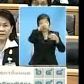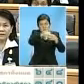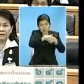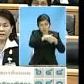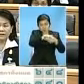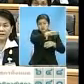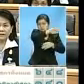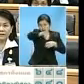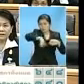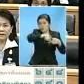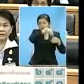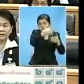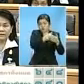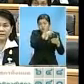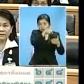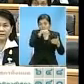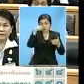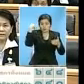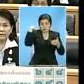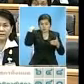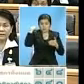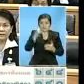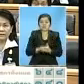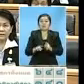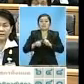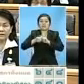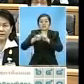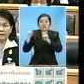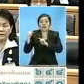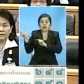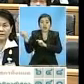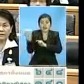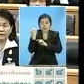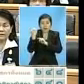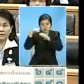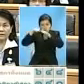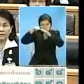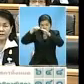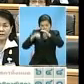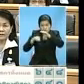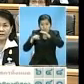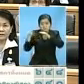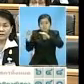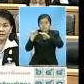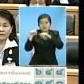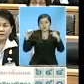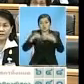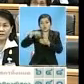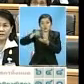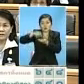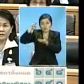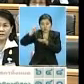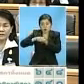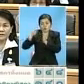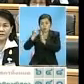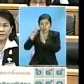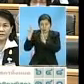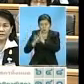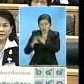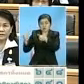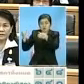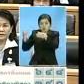ดอำนาจในการถอดถอนเหลือแต่เป็นเพียงให้การรับรองกฎหมายท่านมาจากการแต่งตั้งทั้งหมดได้